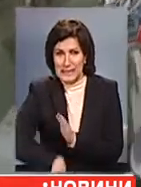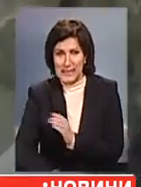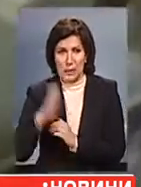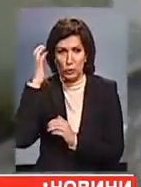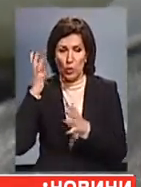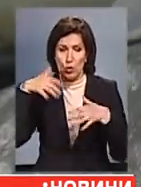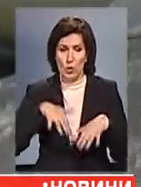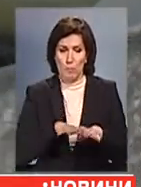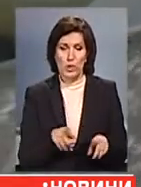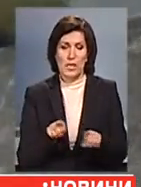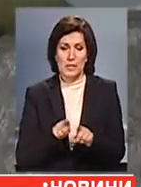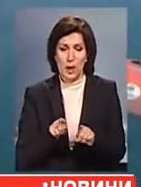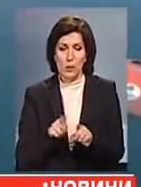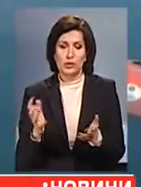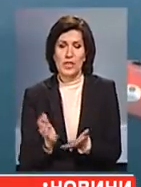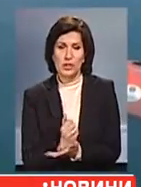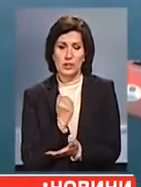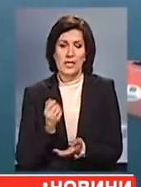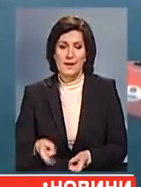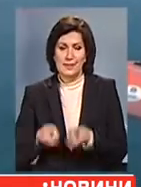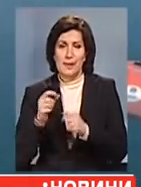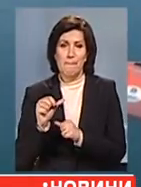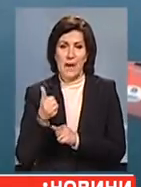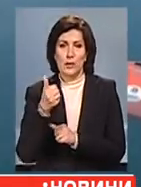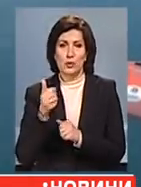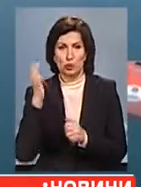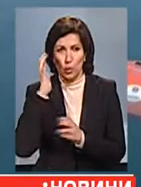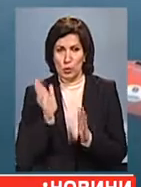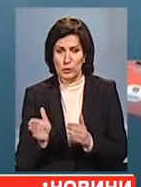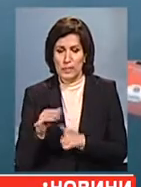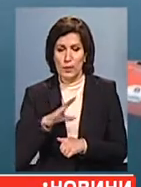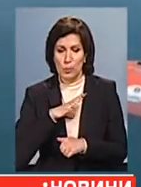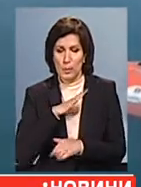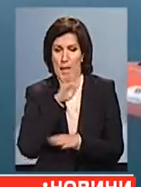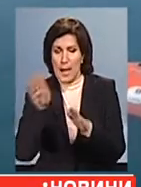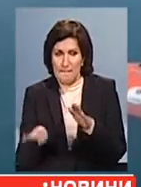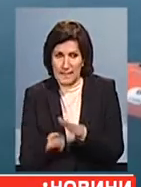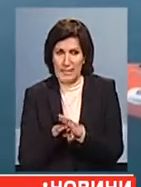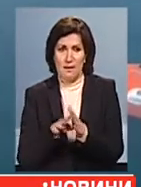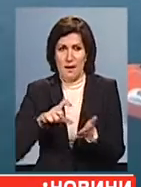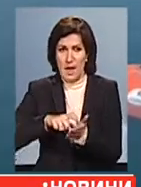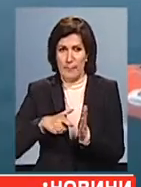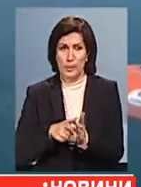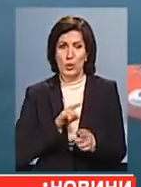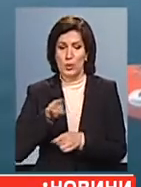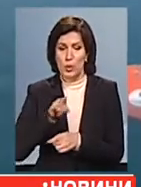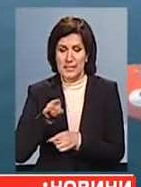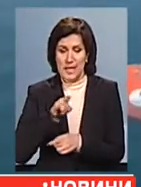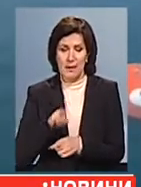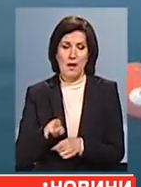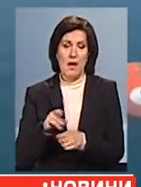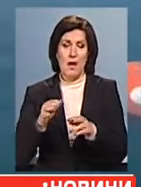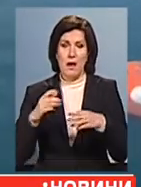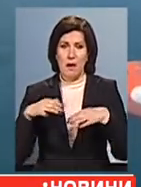глазу случае это кожа водолазы нашли иди стала пишут чернус крынку в она была пит кабину или такая раз шифрование запустив